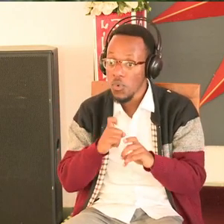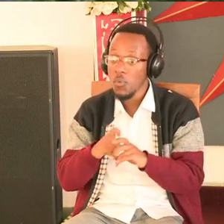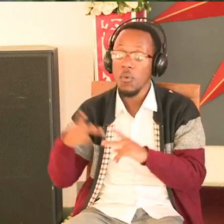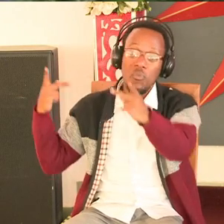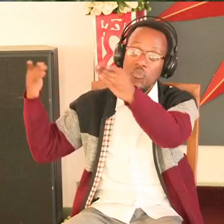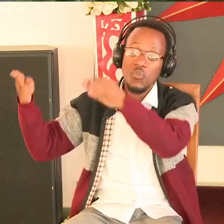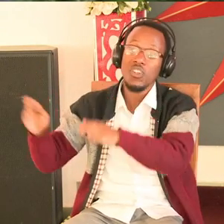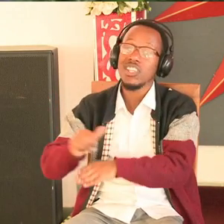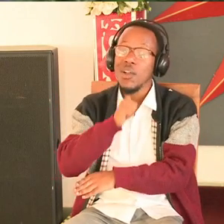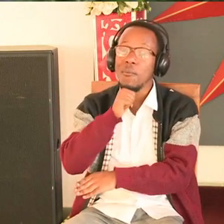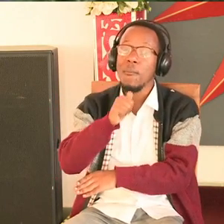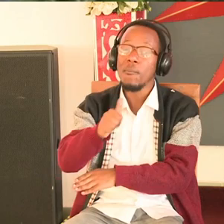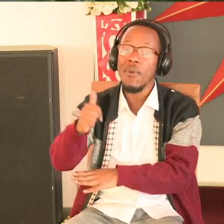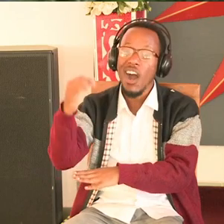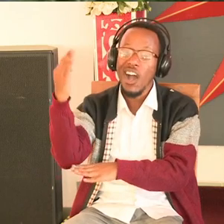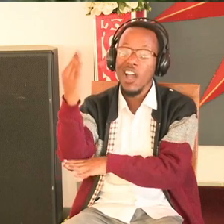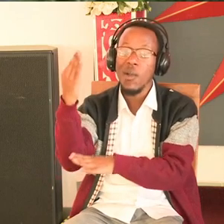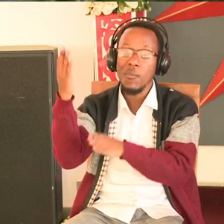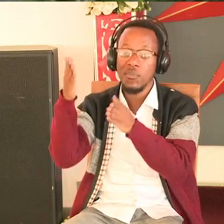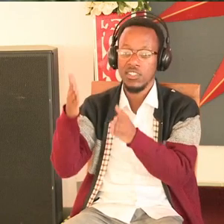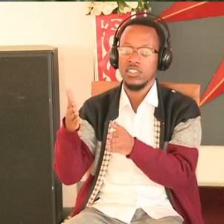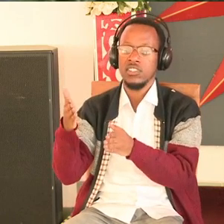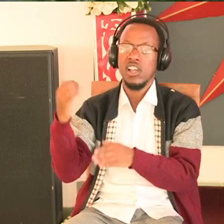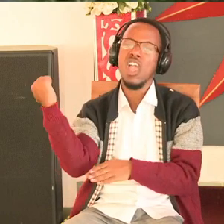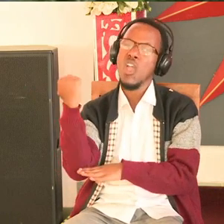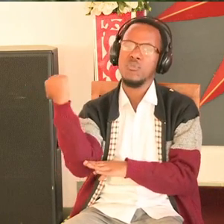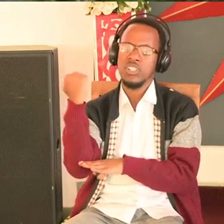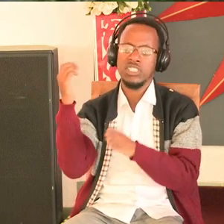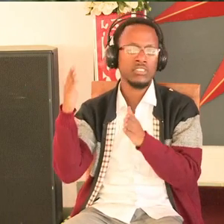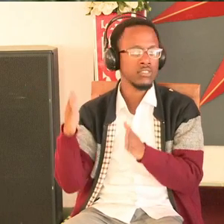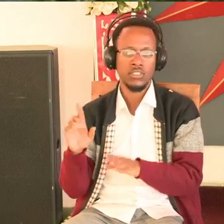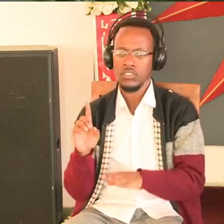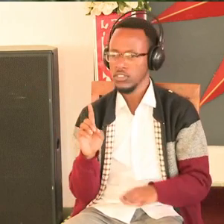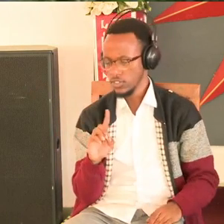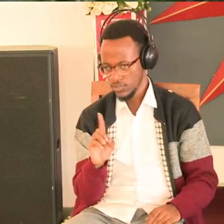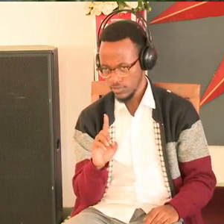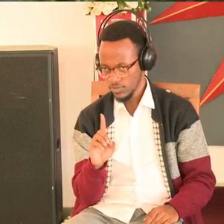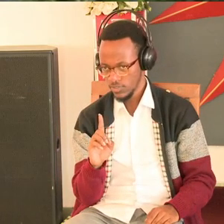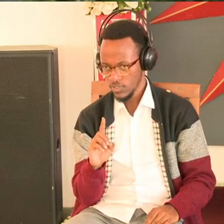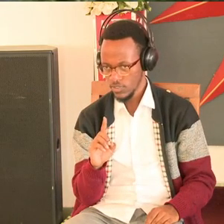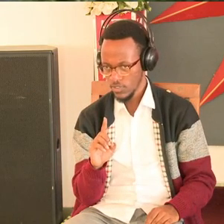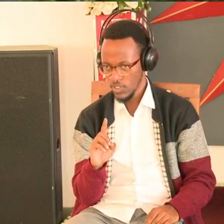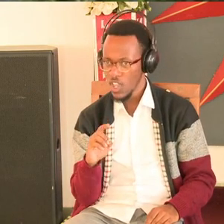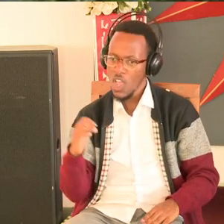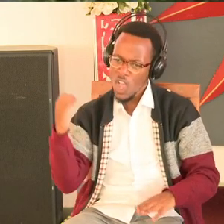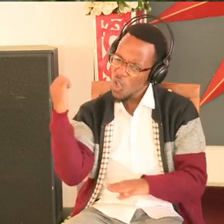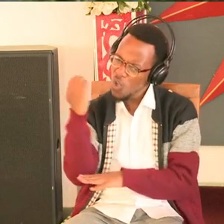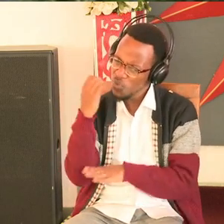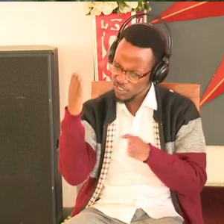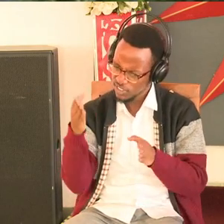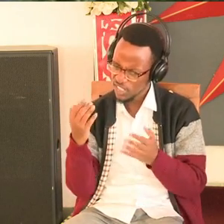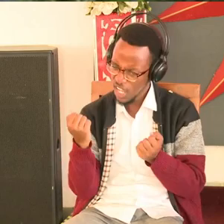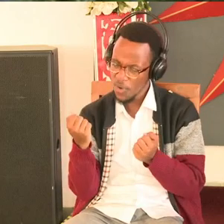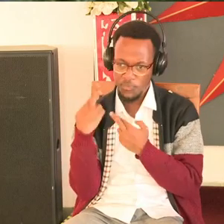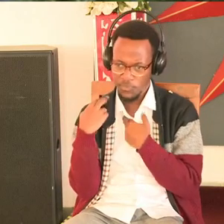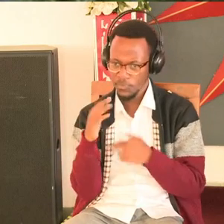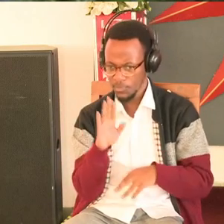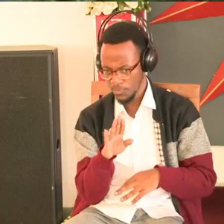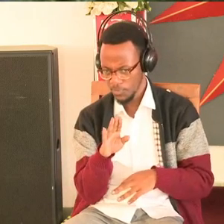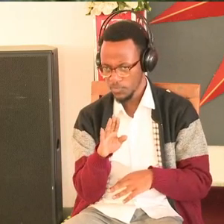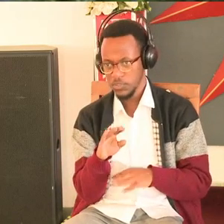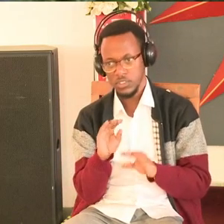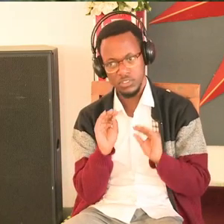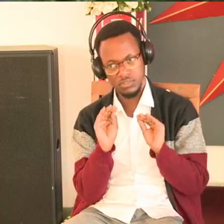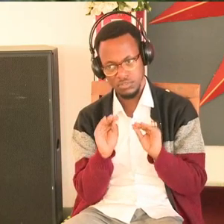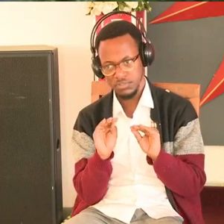rituruka ku mubwiriza butumwa oya ahubwo rituruka ku muhanuzi umubwiriza butumwa we